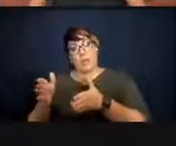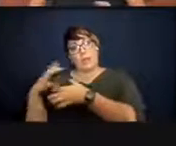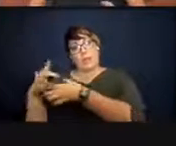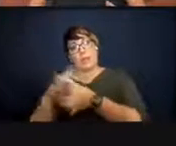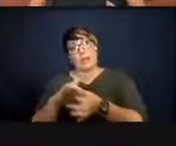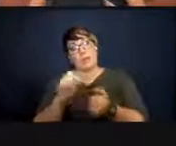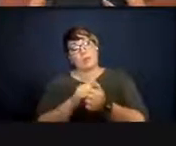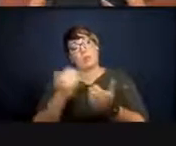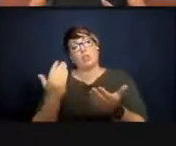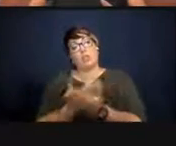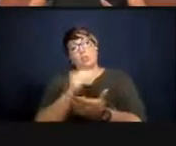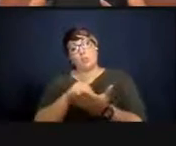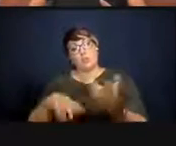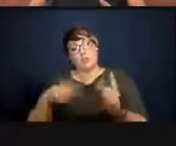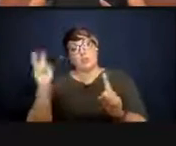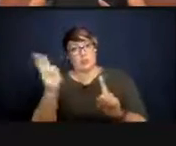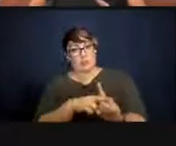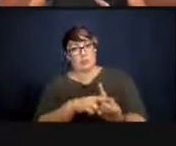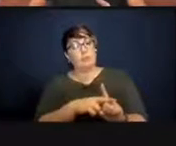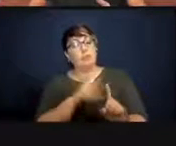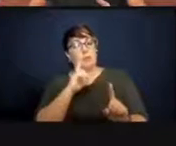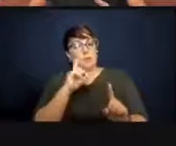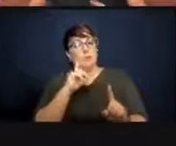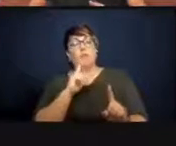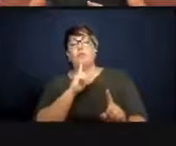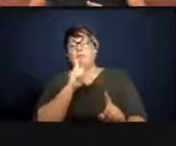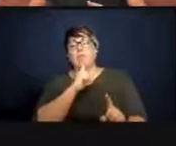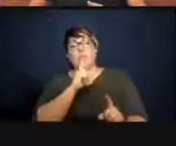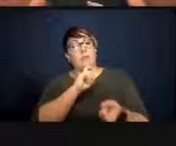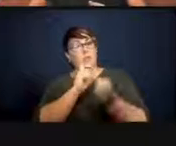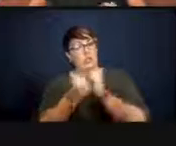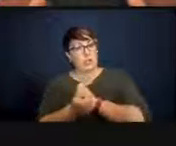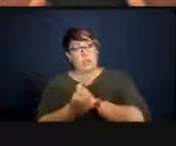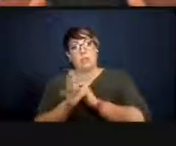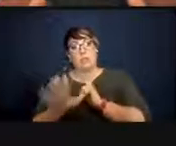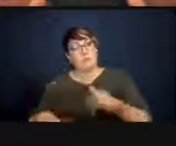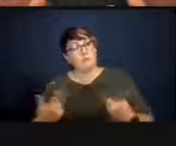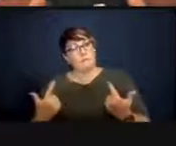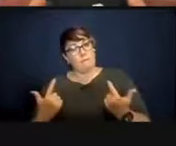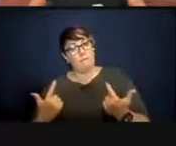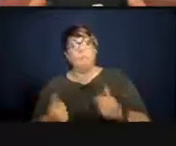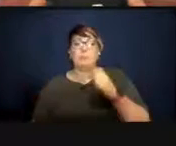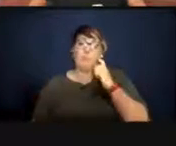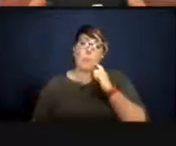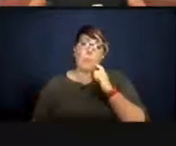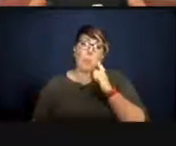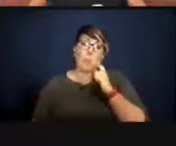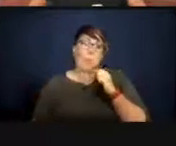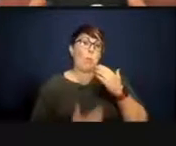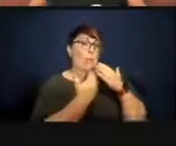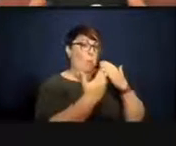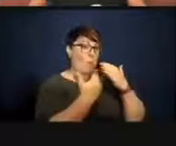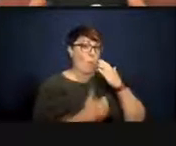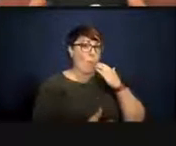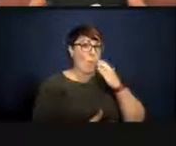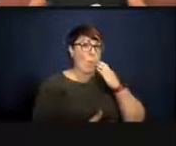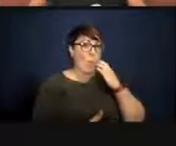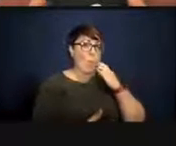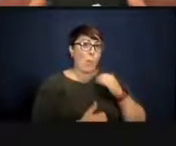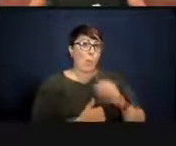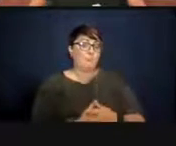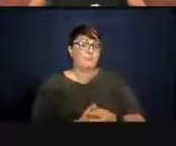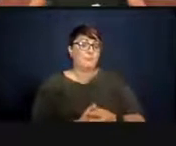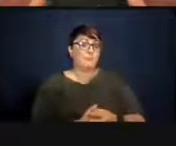طلاب آخرين إلى هذه المعادلة. أعتقد بأننا سنغير هذه الأمور. شكرا سيد